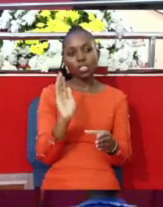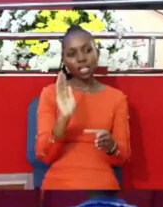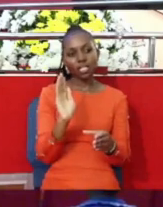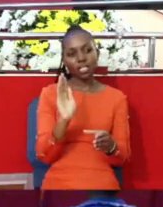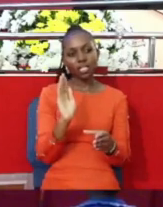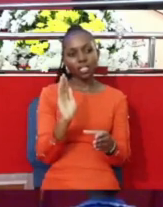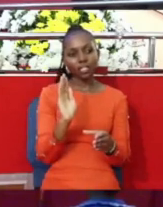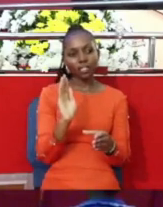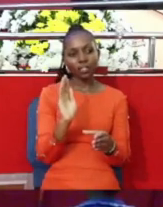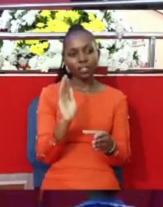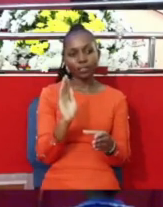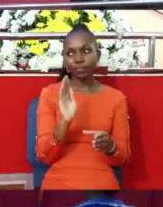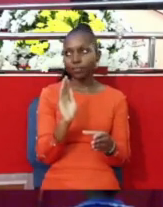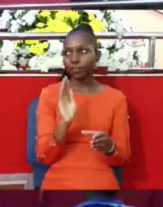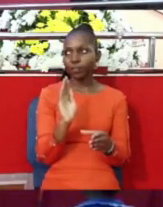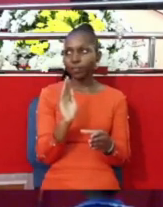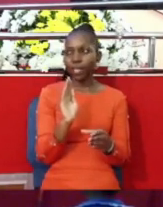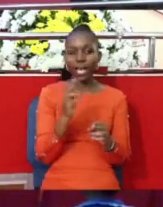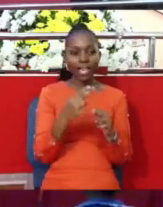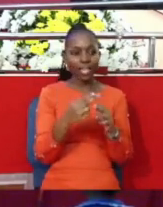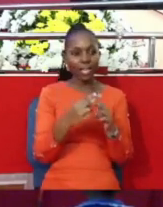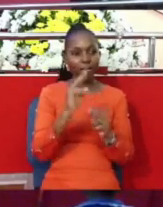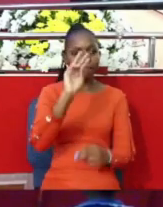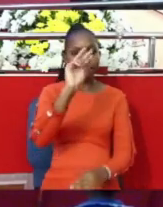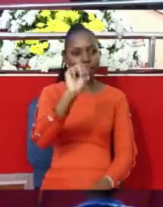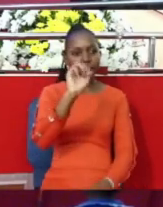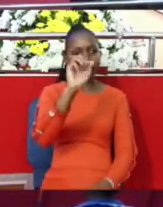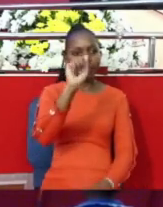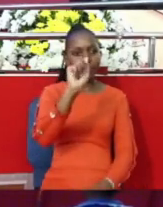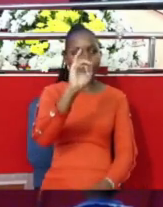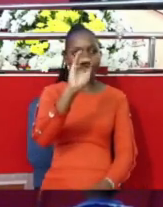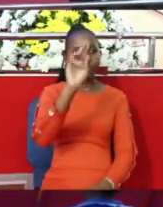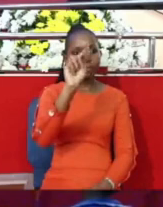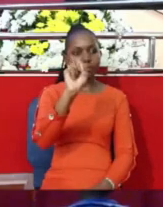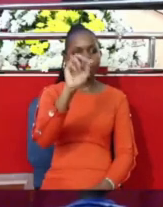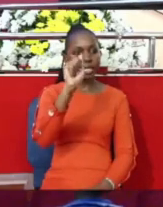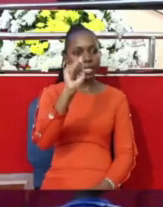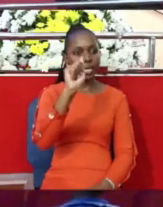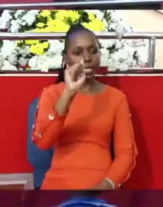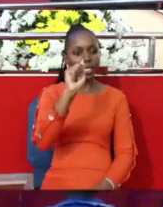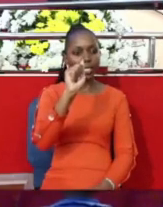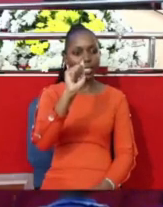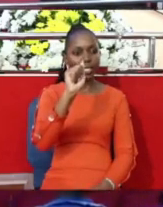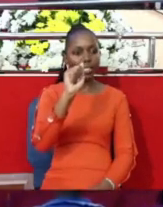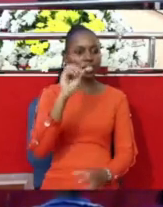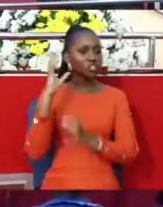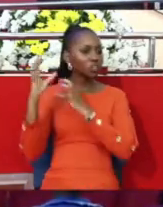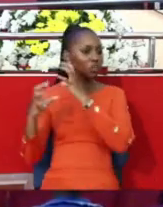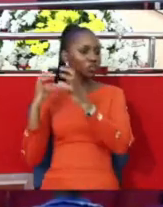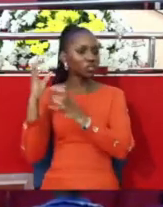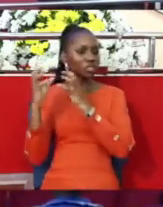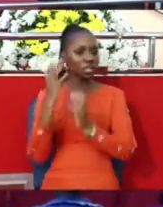because we have challenges that are called Arab Minor. Kuna Wakalenjin wanaoita mwana wa maina. We